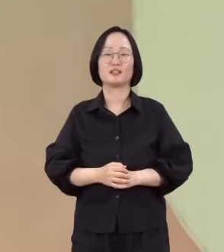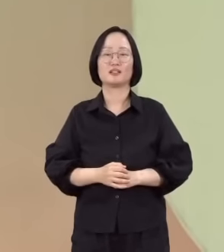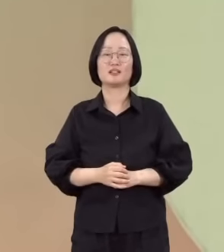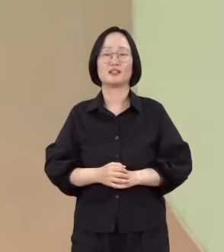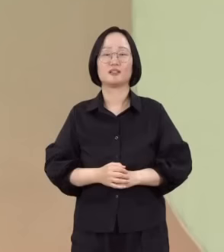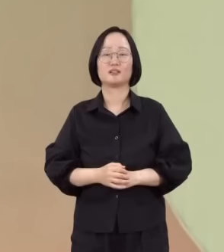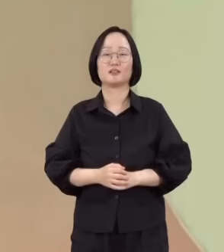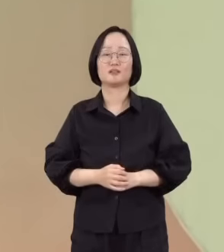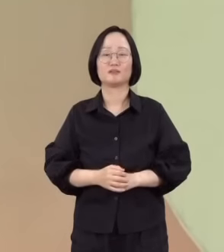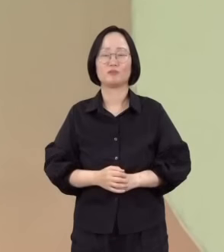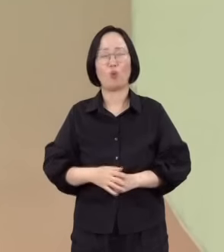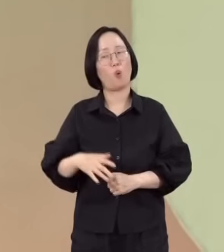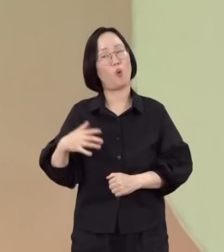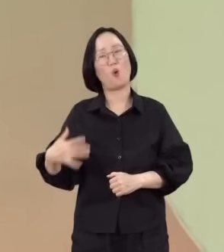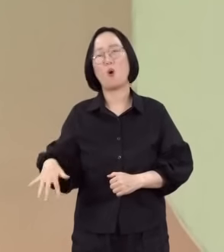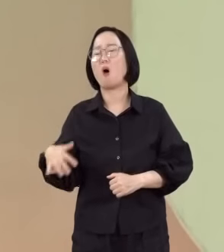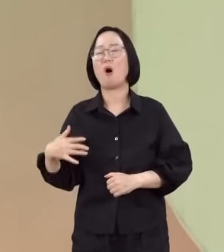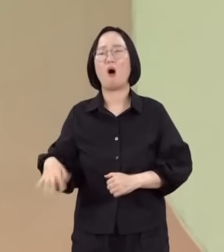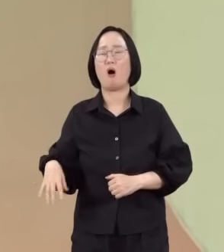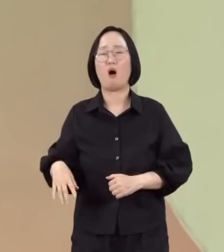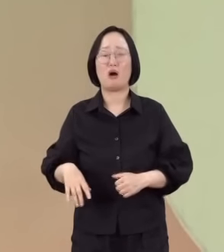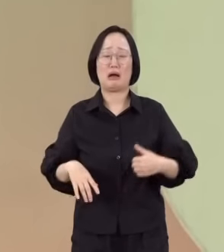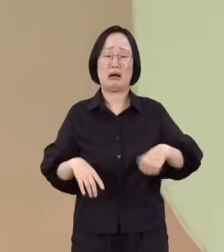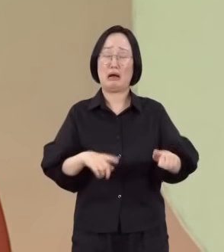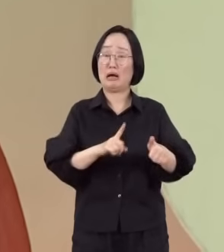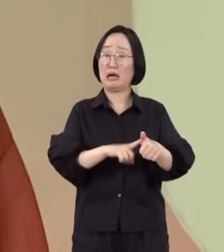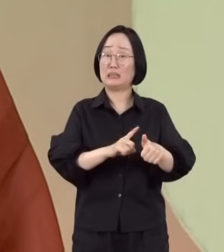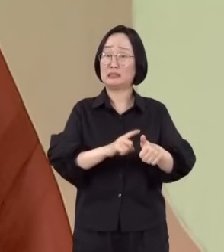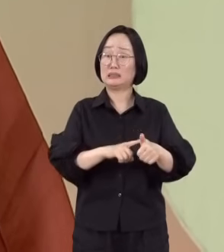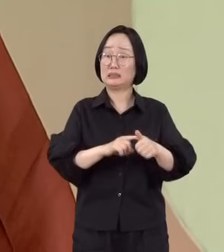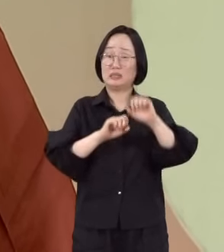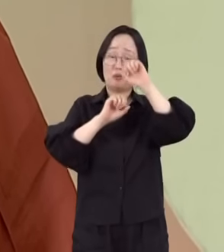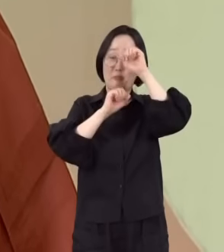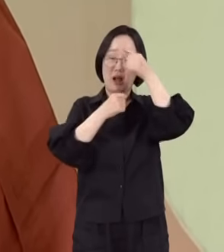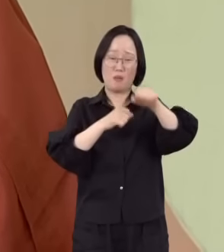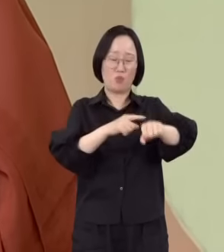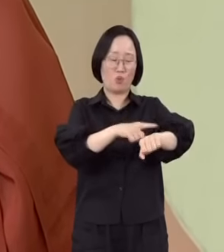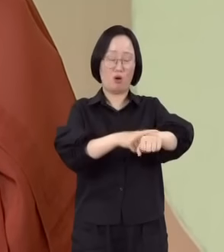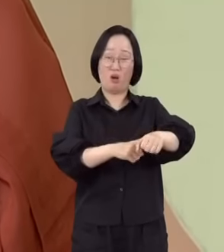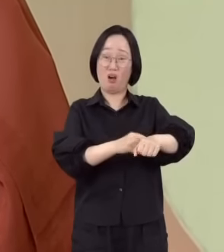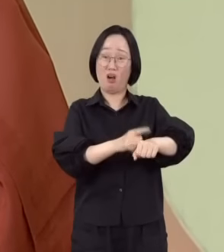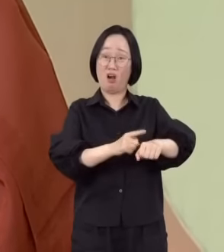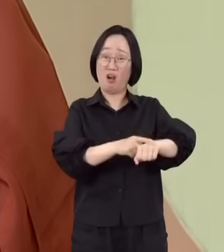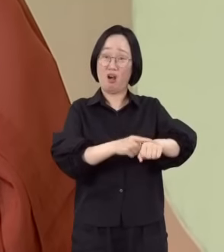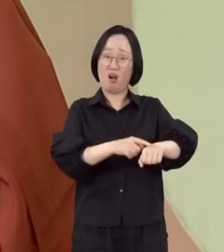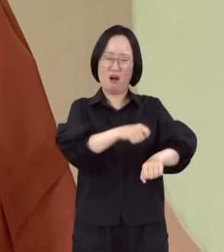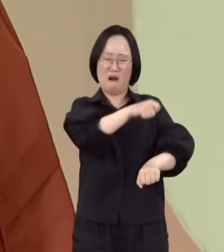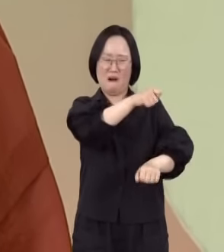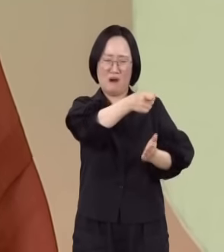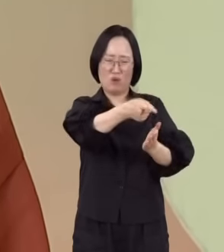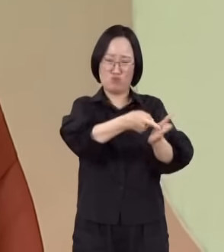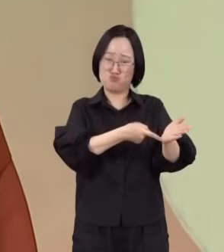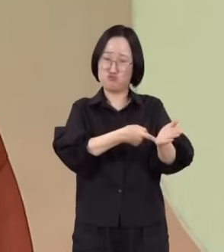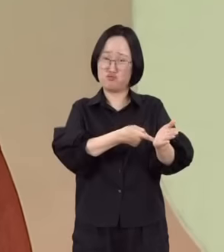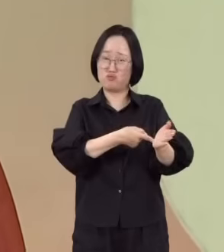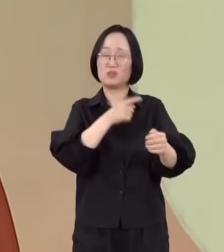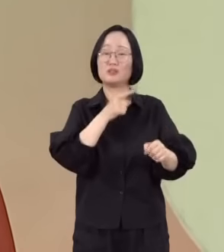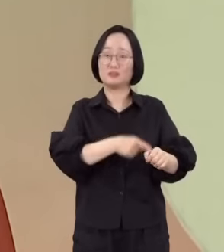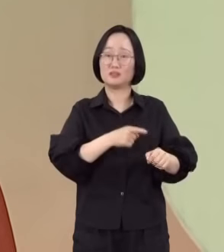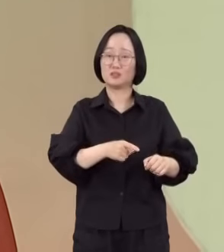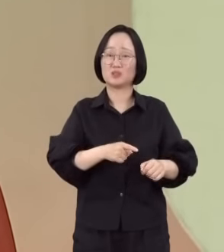아들이 그냥 다리를 그 발목을 절단하게 되는 그 상황 속에서 어머니가 딱 하신 말씀에 부처님께